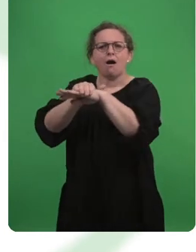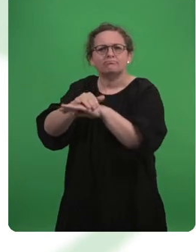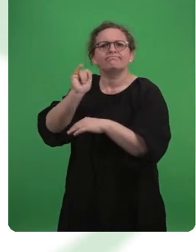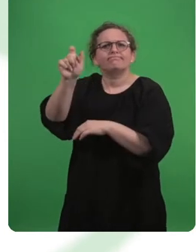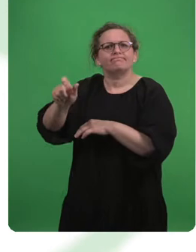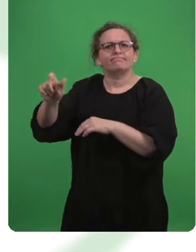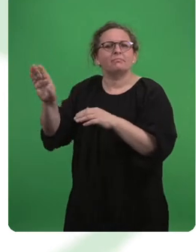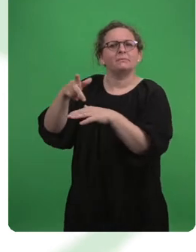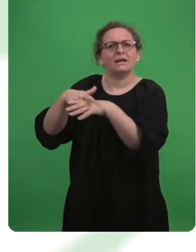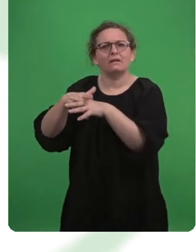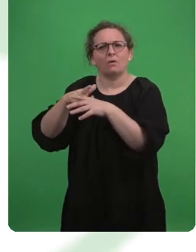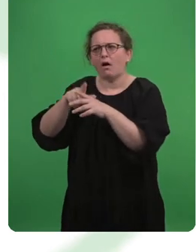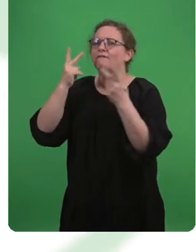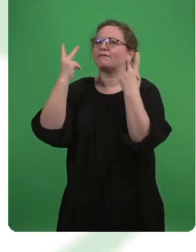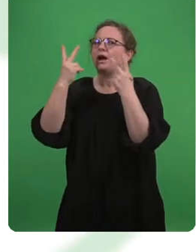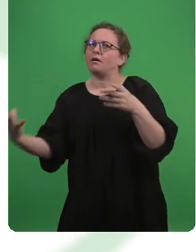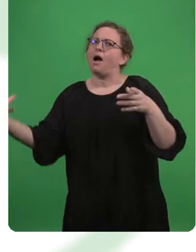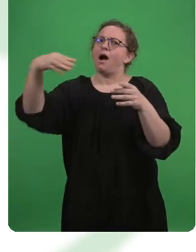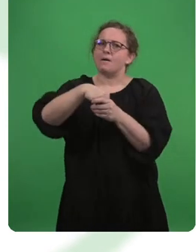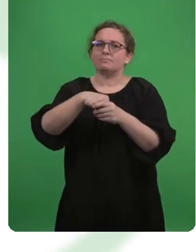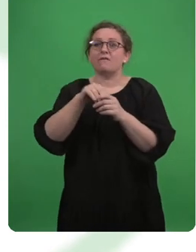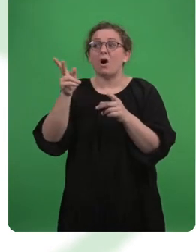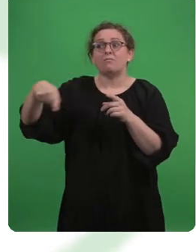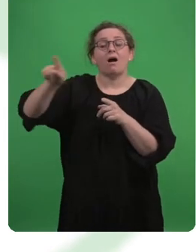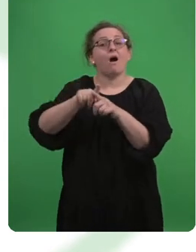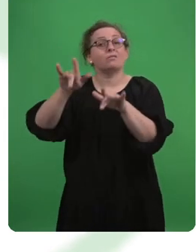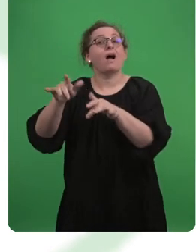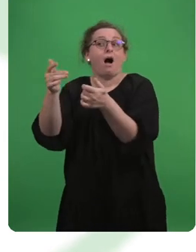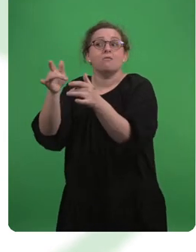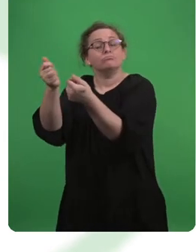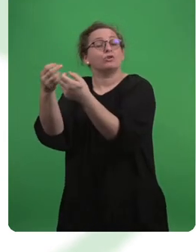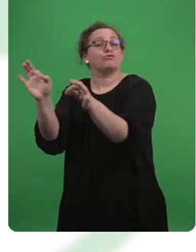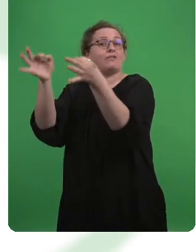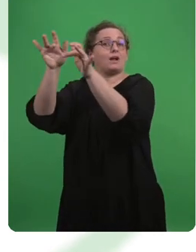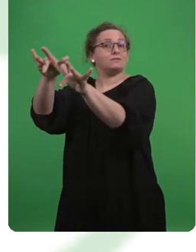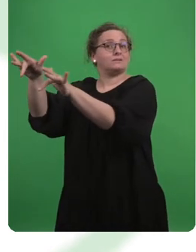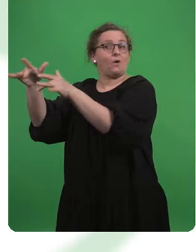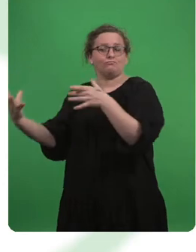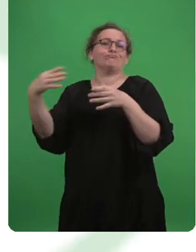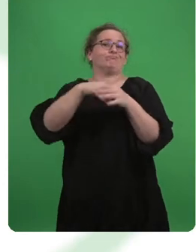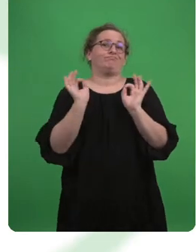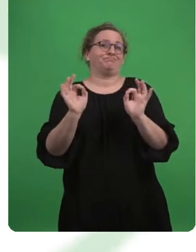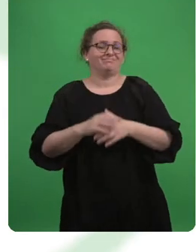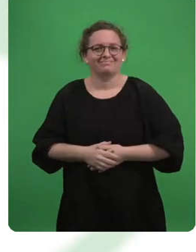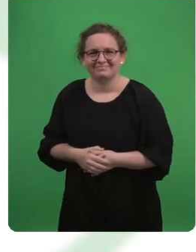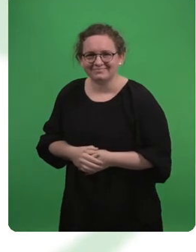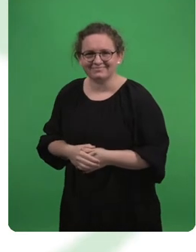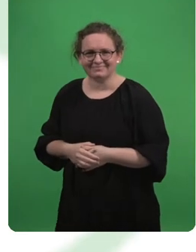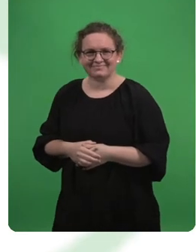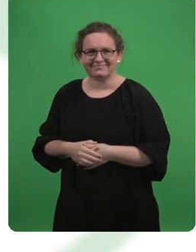genug sind, um zu erkennen, dass auch behinderte Menschen einen wertvollen Beitrag leisten können, zumal wenn sie gut qualifiziert sind.